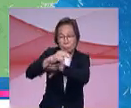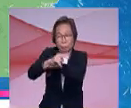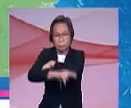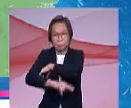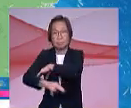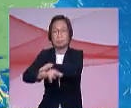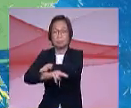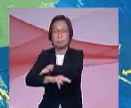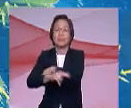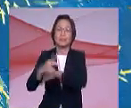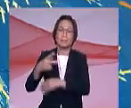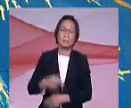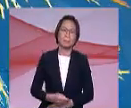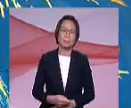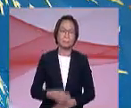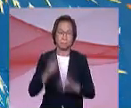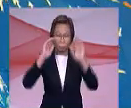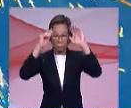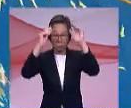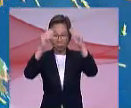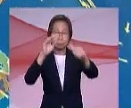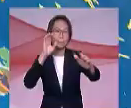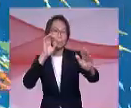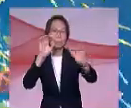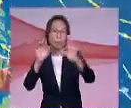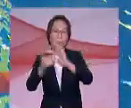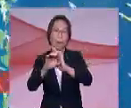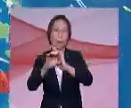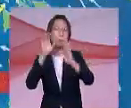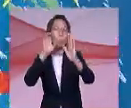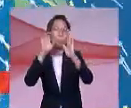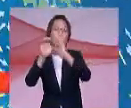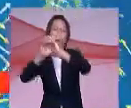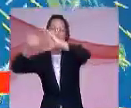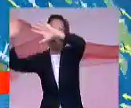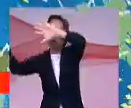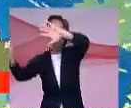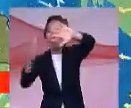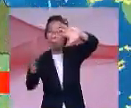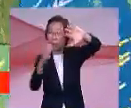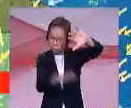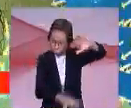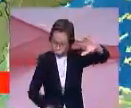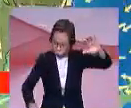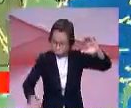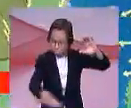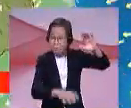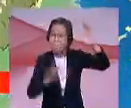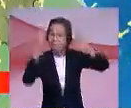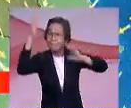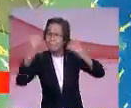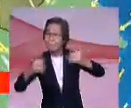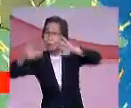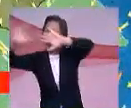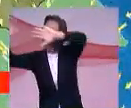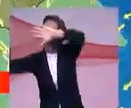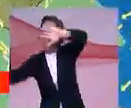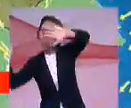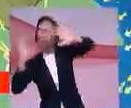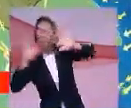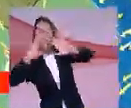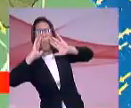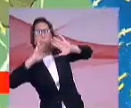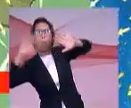berikut. Seterusnya kita perhatikan kepada imej carta angin semasa rantau negara kita yang kini menerima tiupan